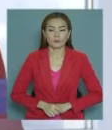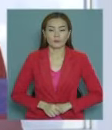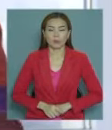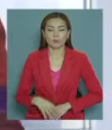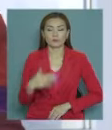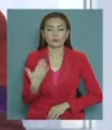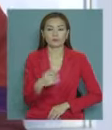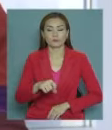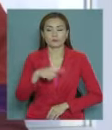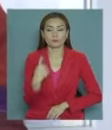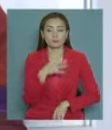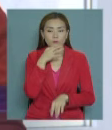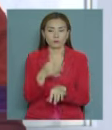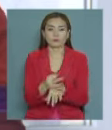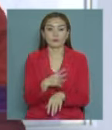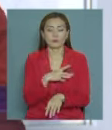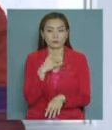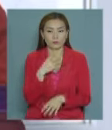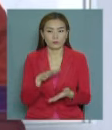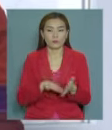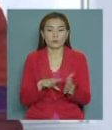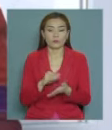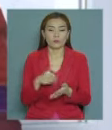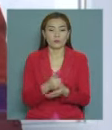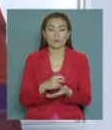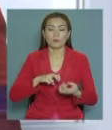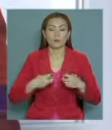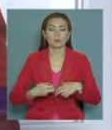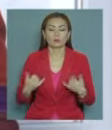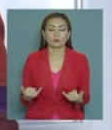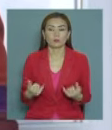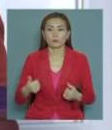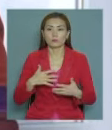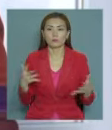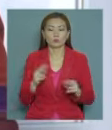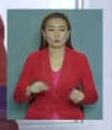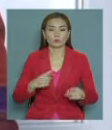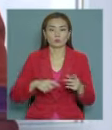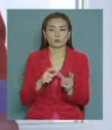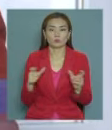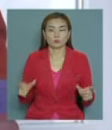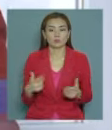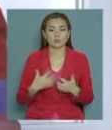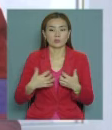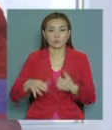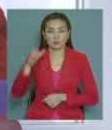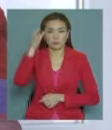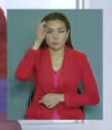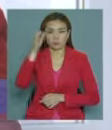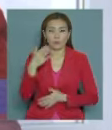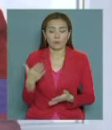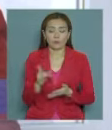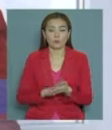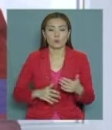На ваши вопросы я ответила в докладе. Сегодня главная проблема – большинство учителей в наших школах имеют среднее образование,